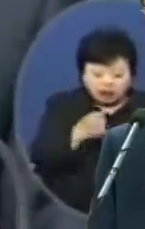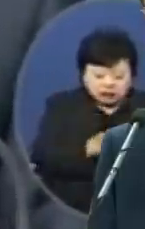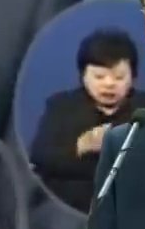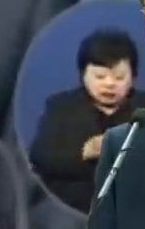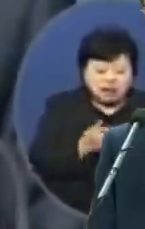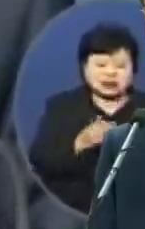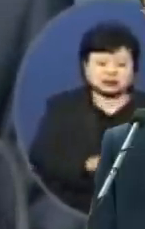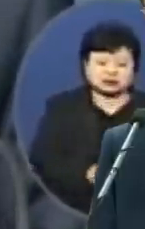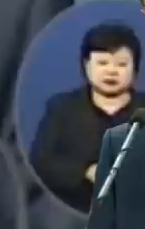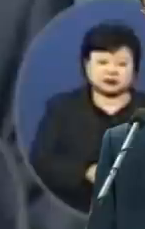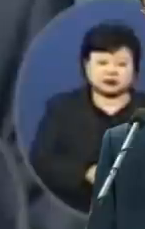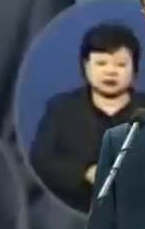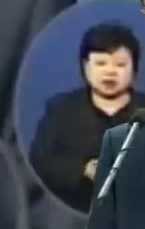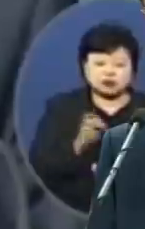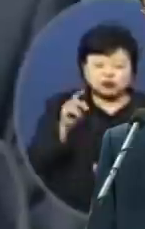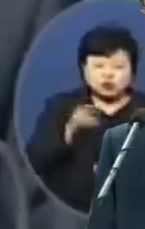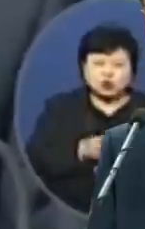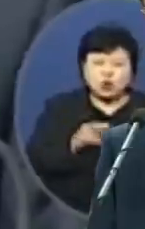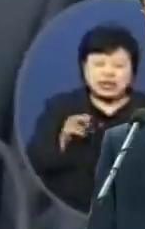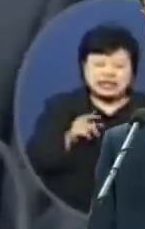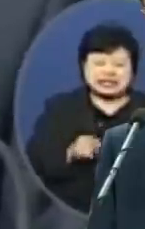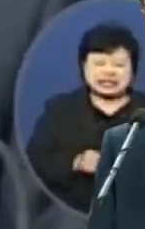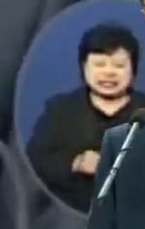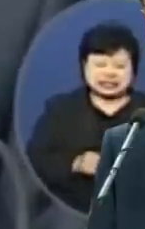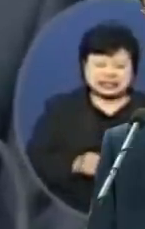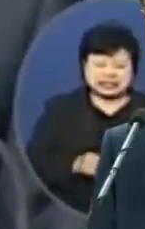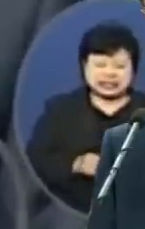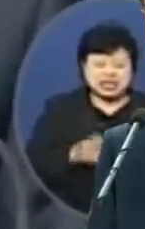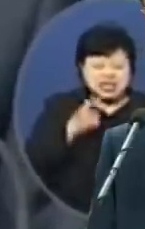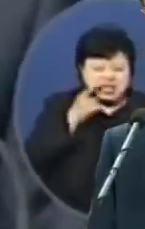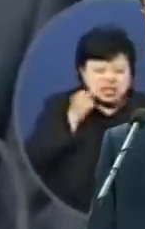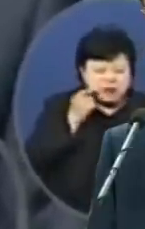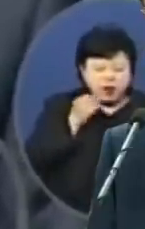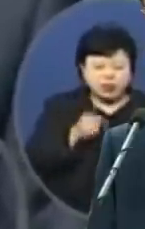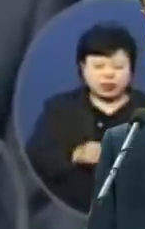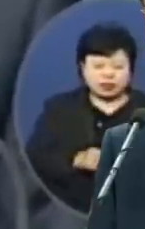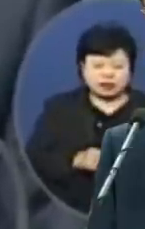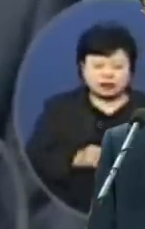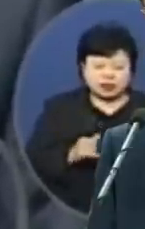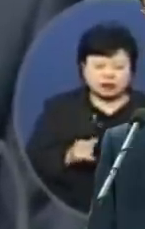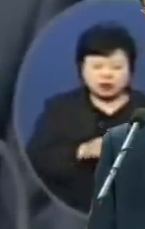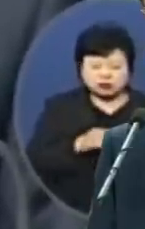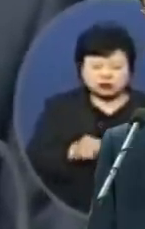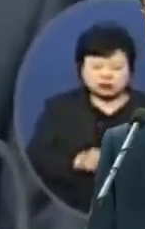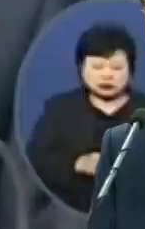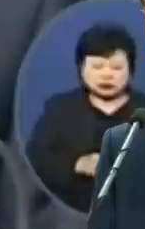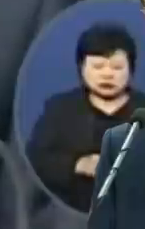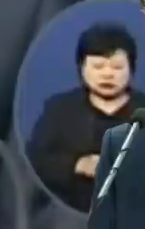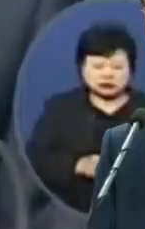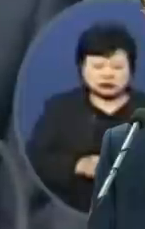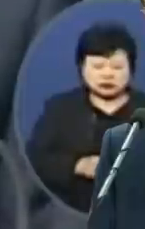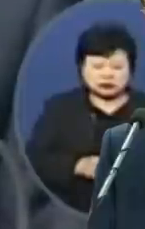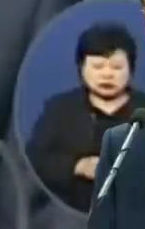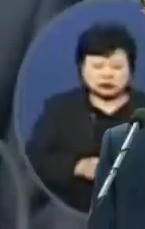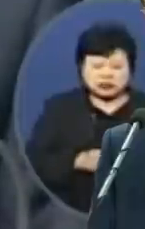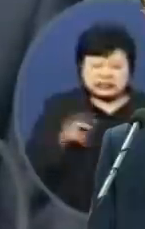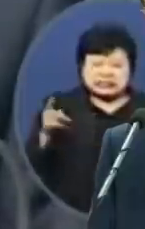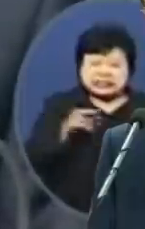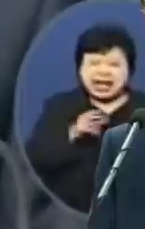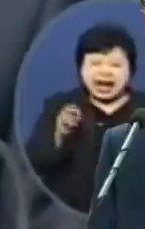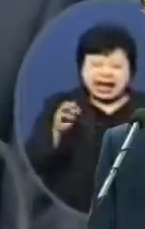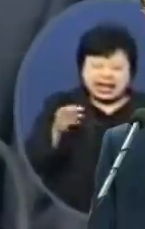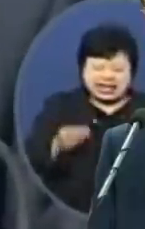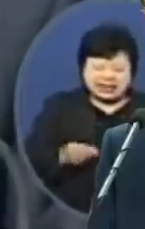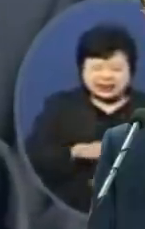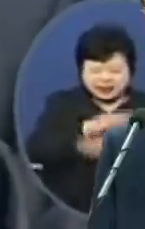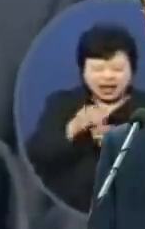일으켰지요. 무솔리니도 그런 전쟁을 일으켰지요. 일본의 동조도 그런 전쟁을 일으켰지요. 스탈린도 그런 전쟁을